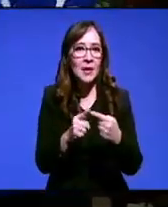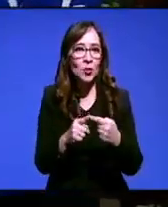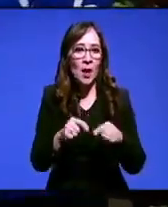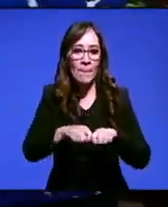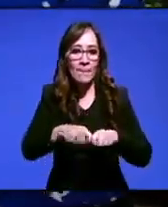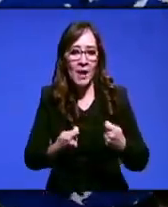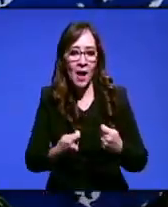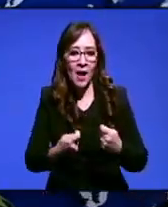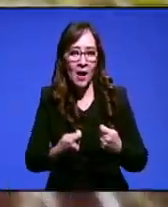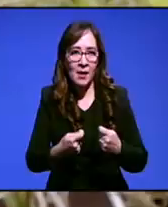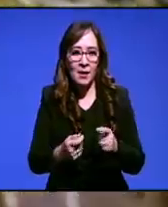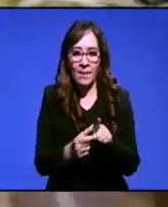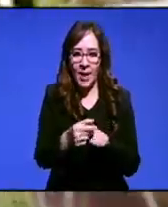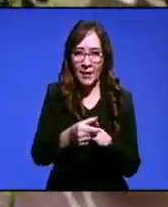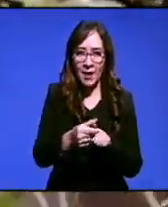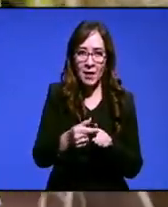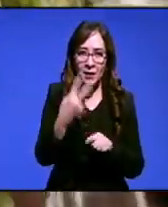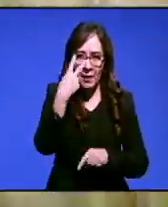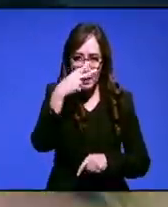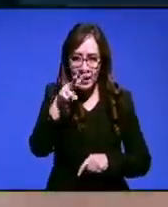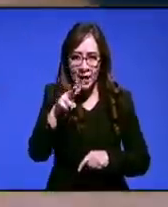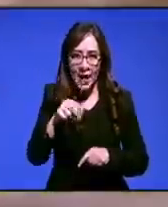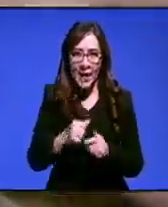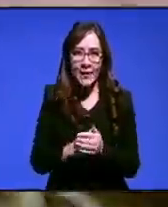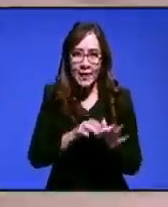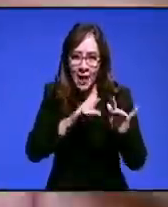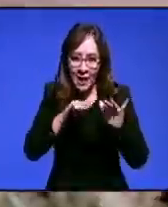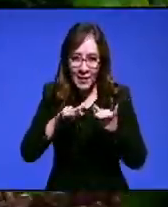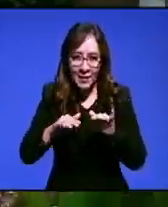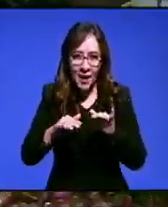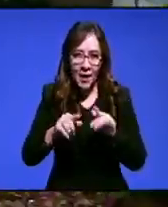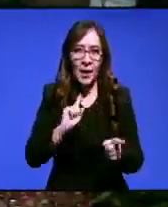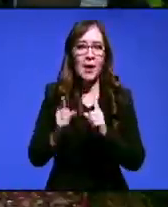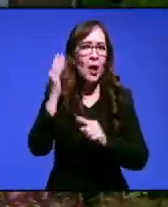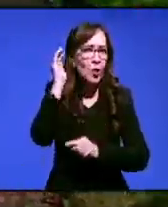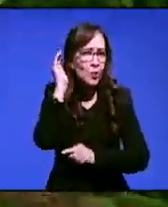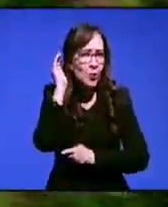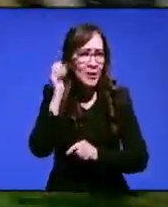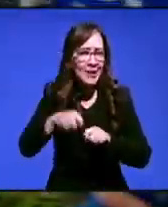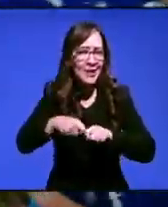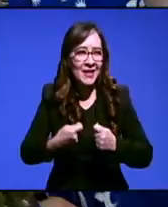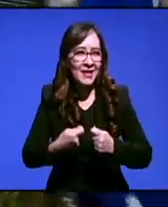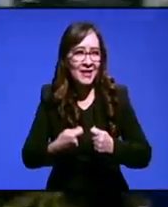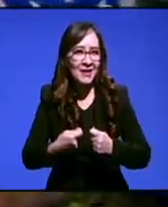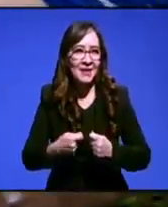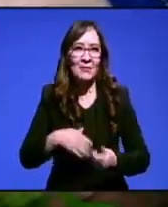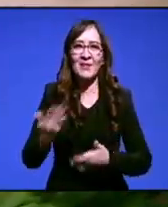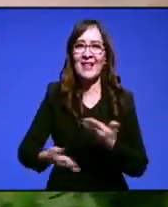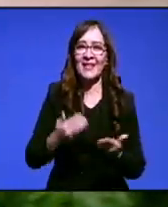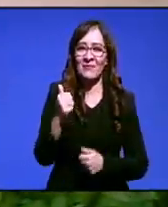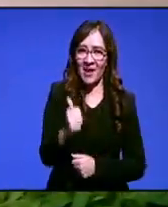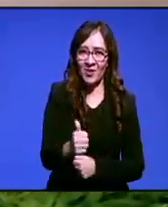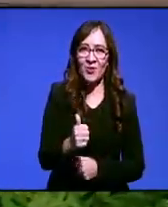melihat kualitas airnya. Bila berbunyi krek, biasanya sayur kangkungnya masih segar tuh.